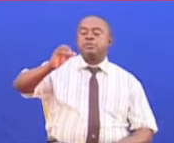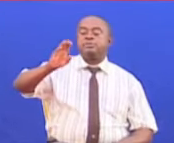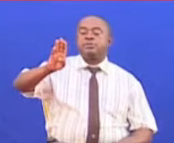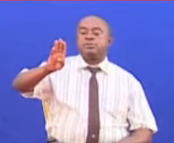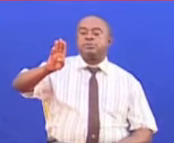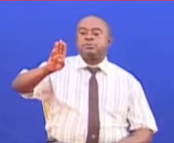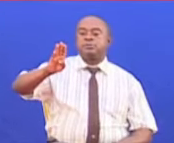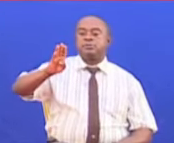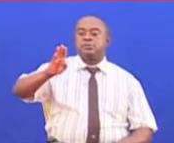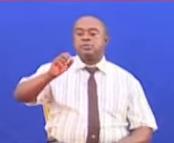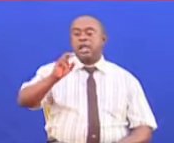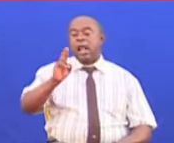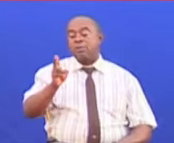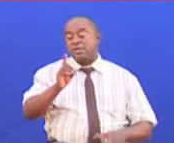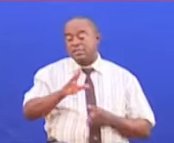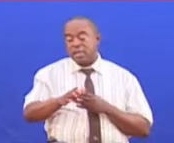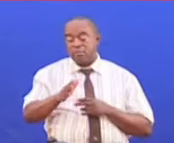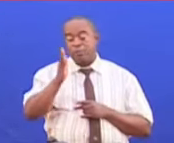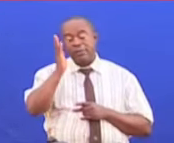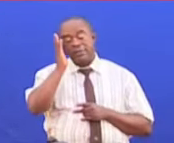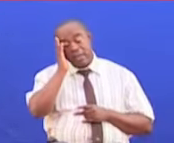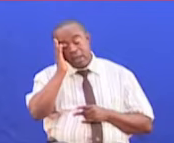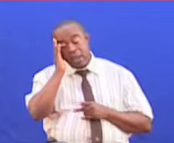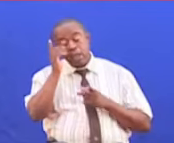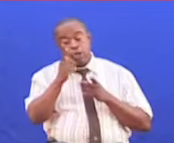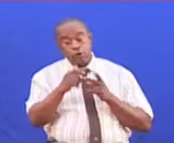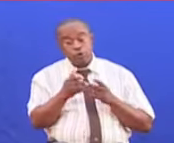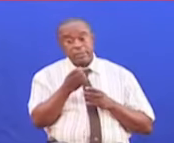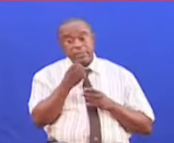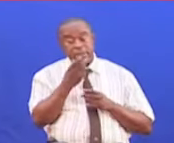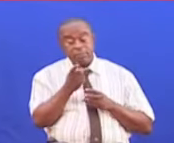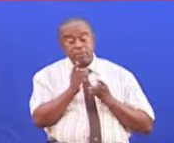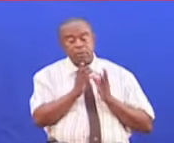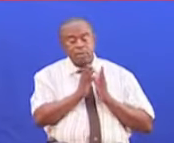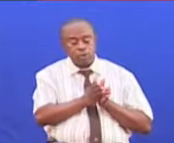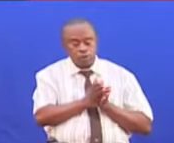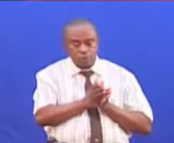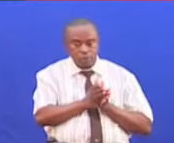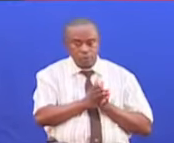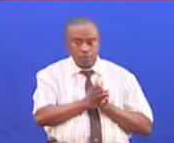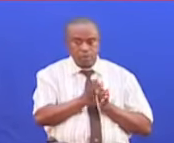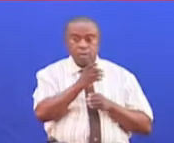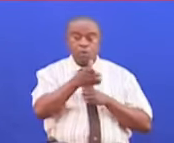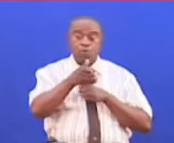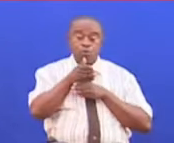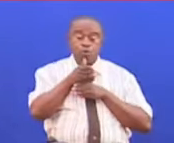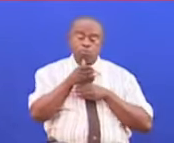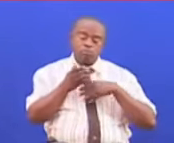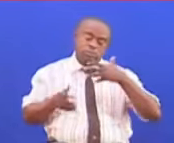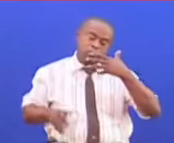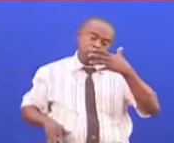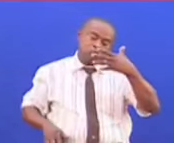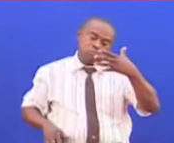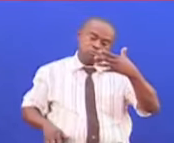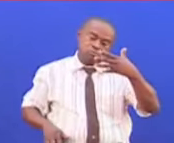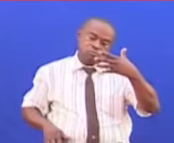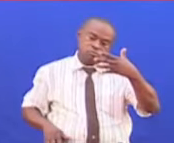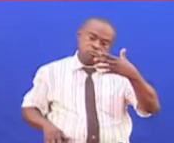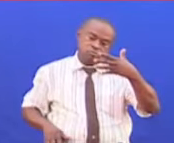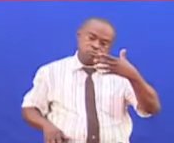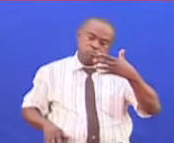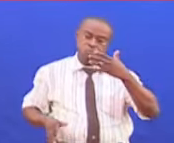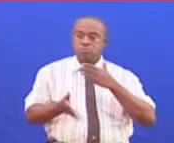ilala kinoni teme na halm masau Ya kigamboni na Sasa hivi tuna halm shau Ya ubung ambo jum tumeek